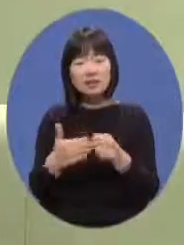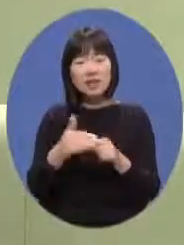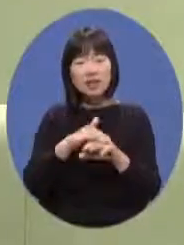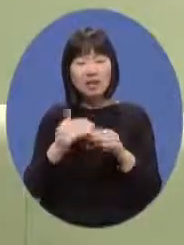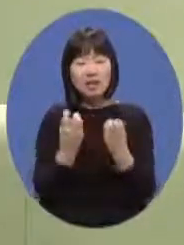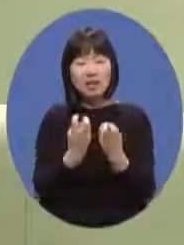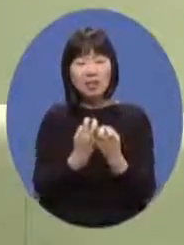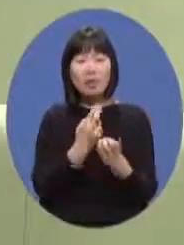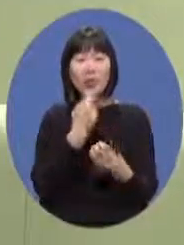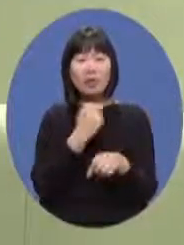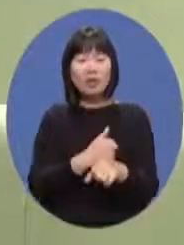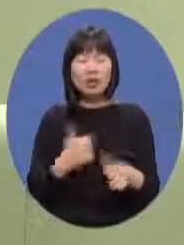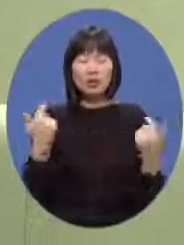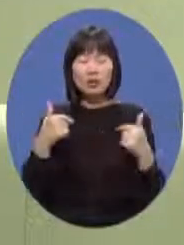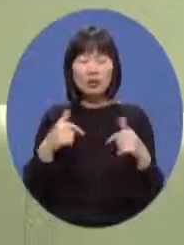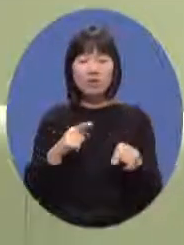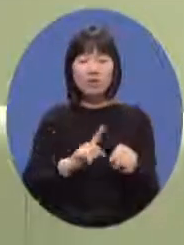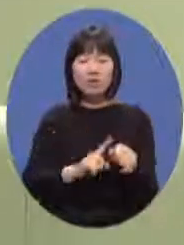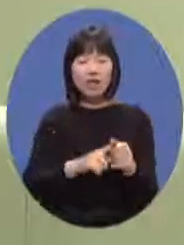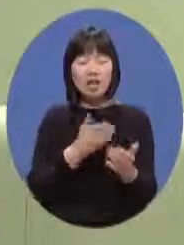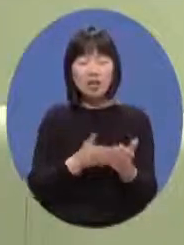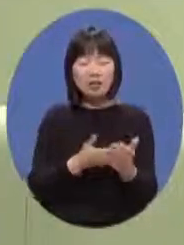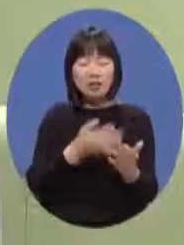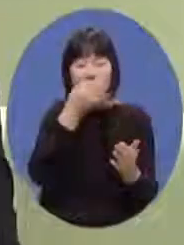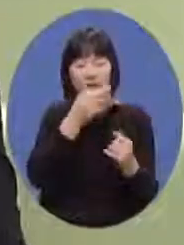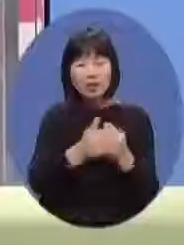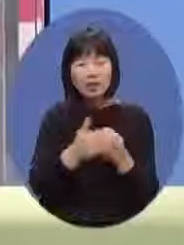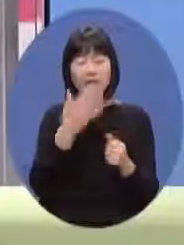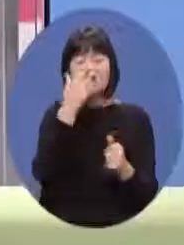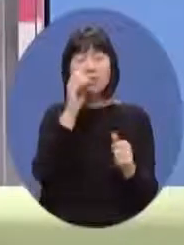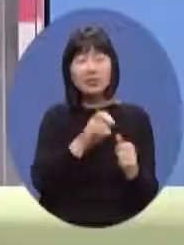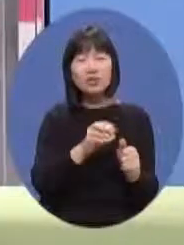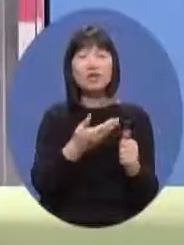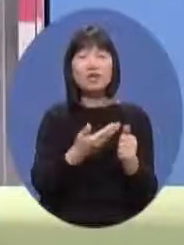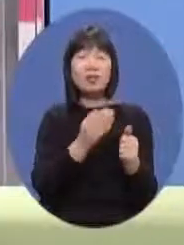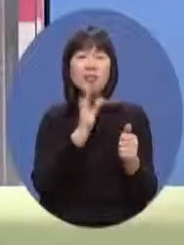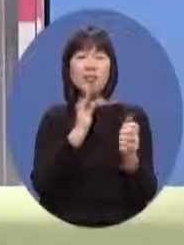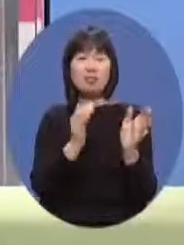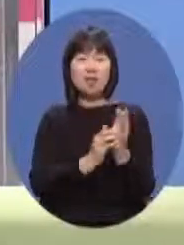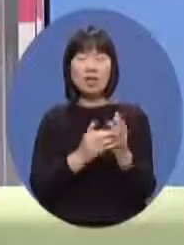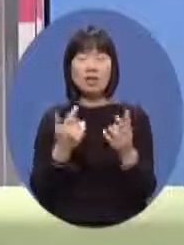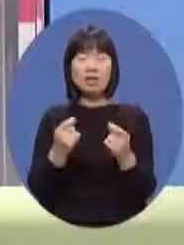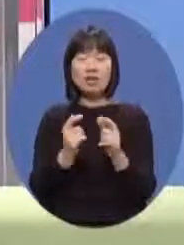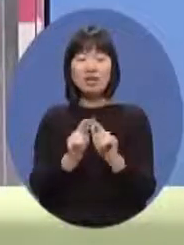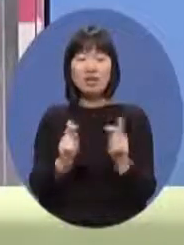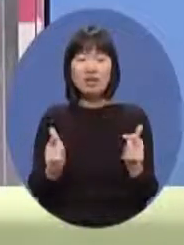해결 방법은 없고, 할마다 이런 하소연을 듣는 게 힘드니까 이제는 무시해버리시는 거죠. 아유.